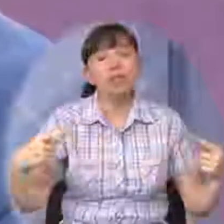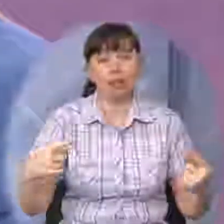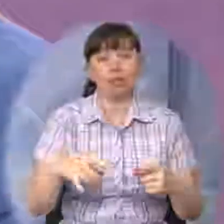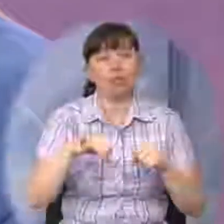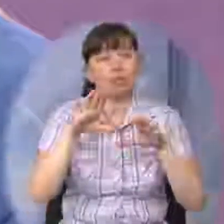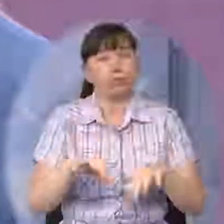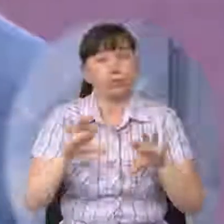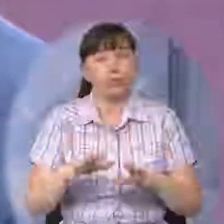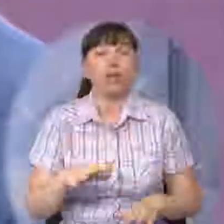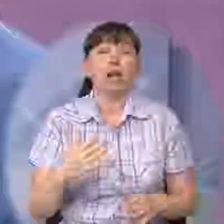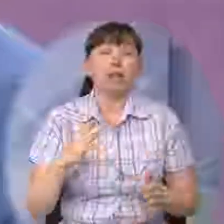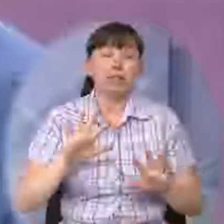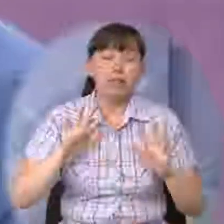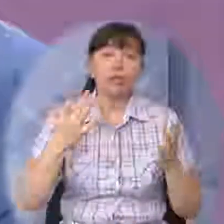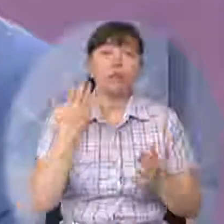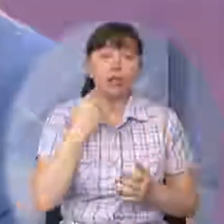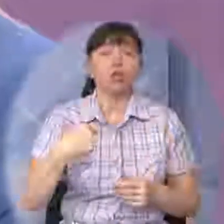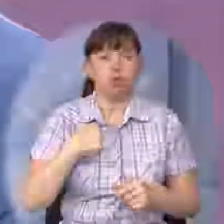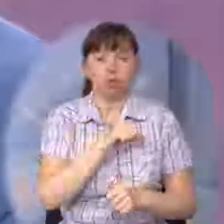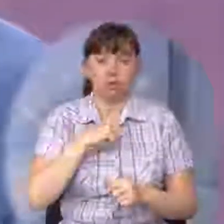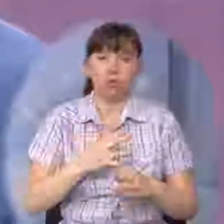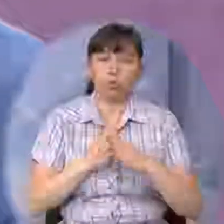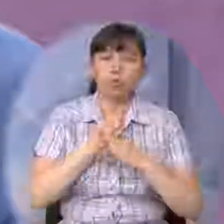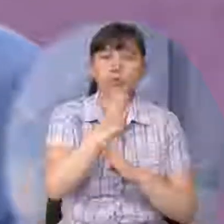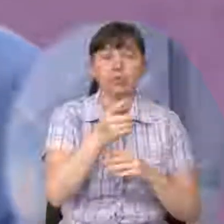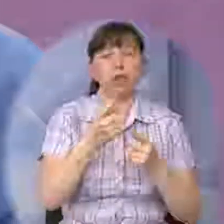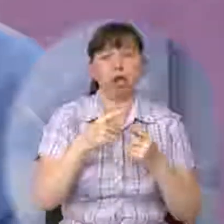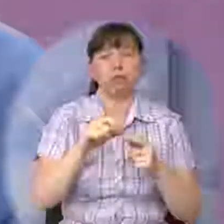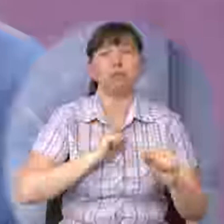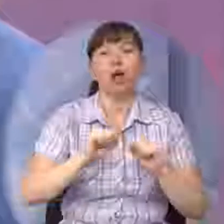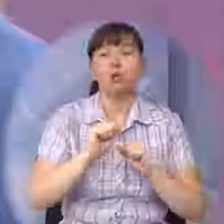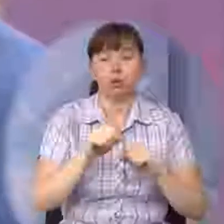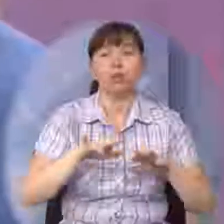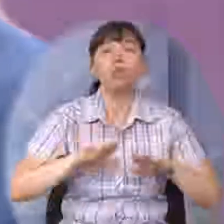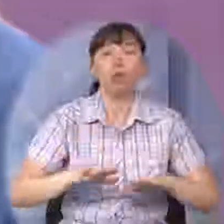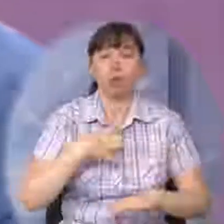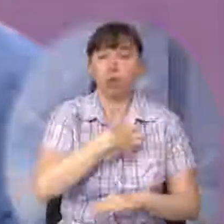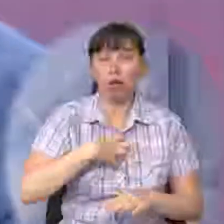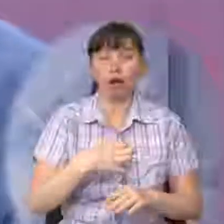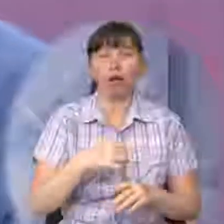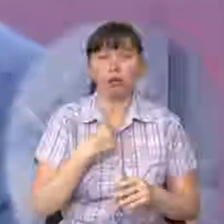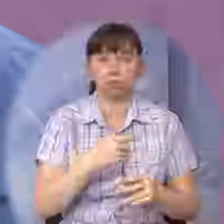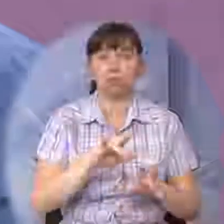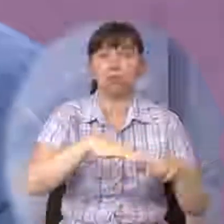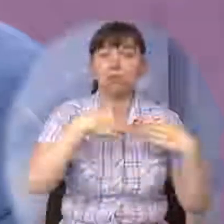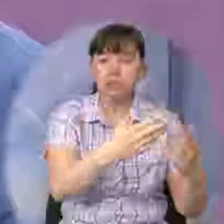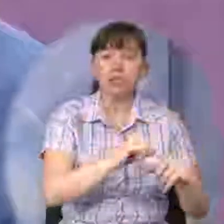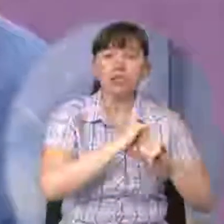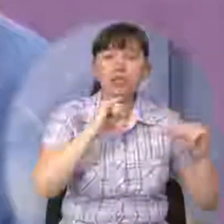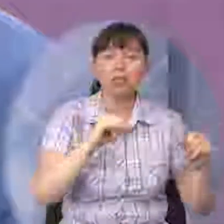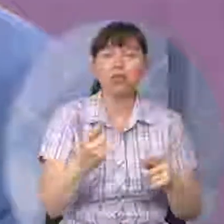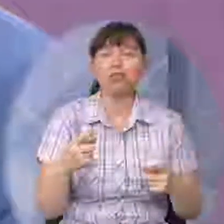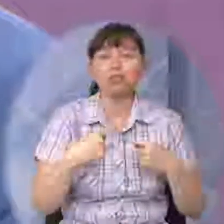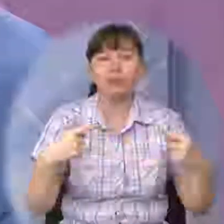Da? Sunt situații când mergem noi la autorități publice locale și le propunem sprijinul ca să dezvolte